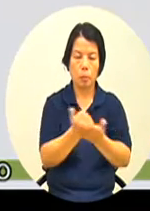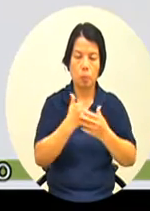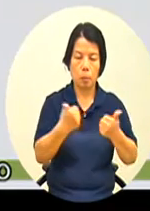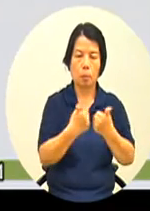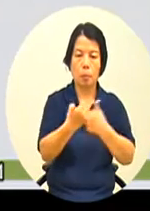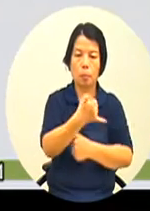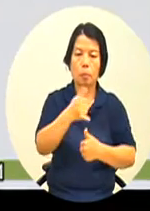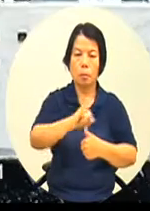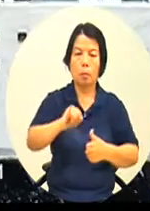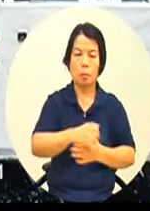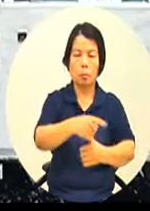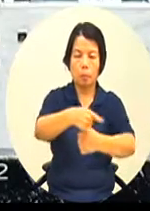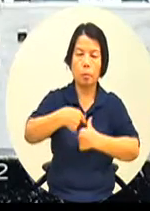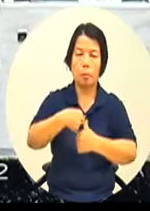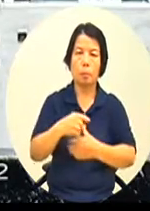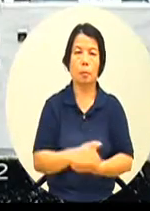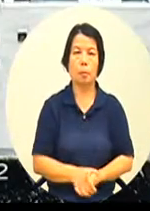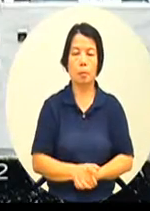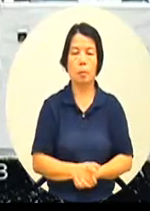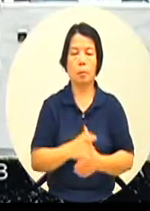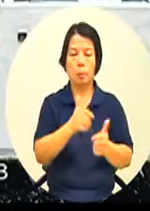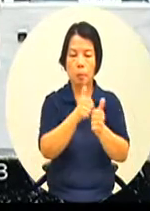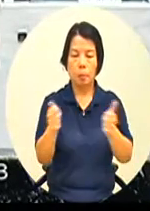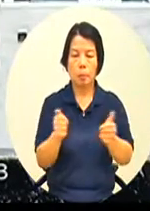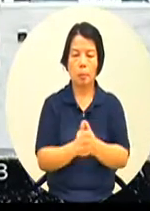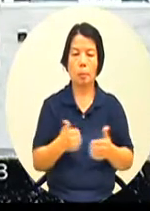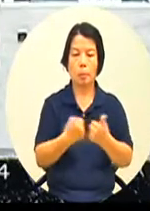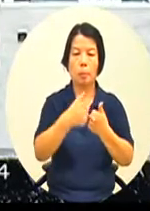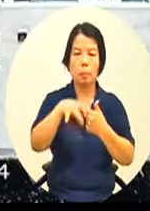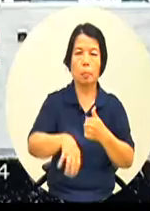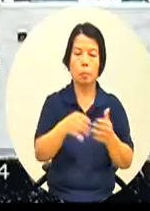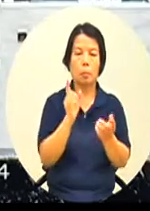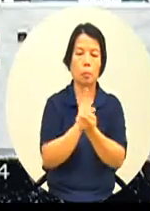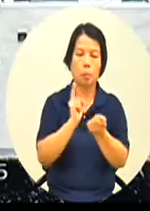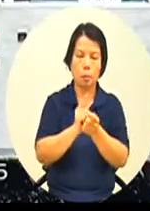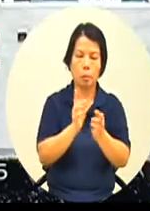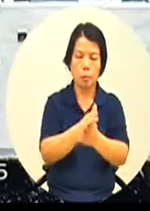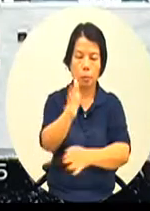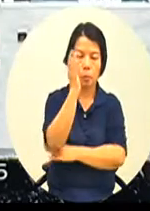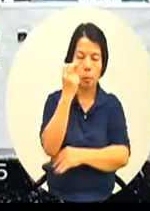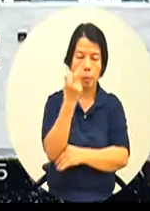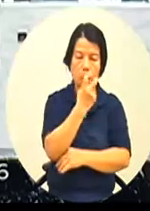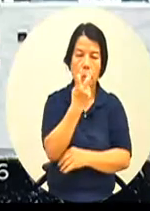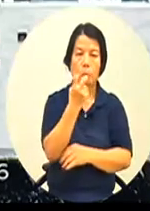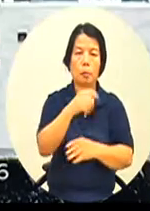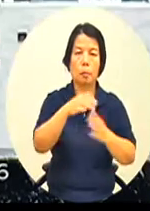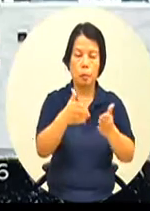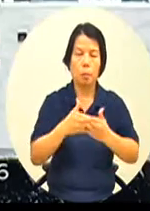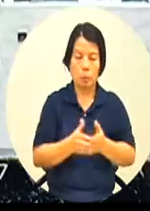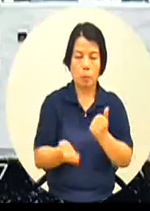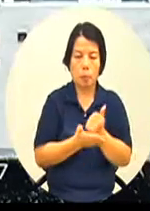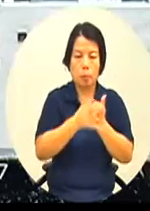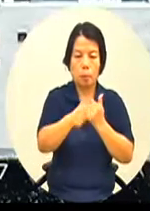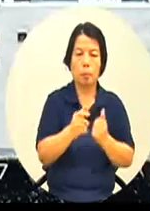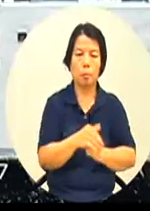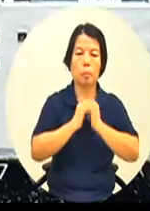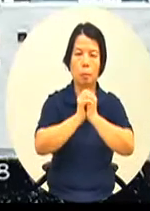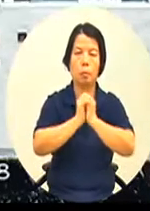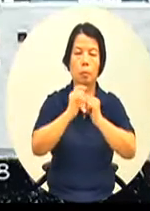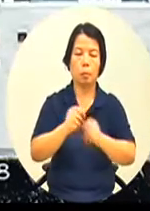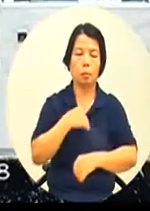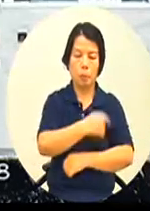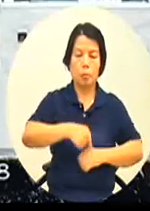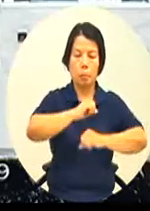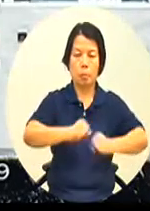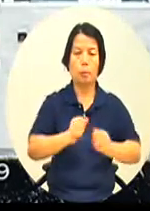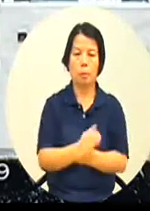不吝的指正。我想并且感谢各位长期对于政风工作的支持与鼓励。最后，敬祝各位议员女士先生身体健